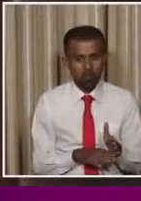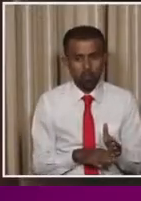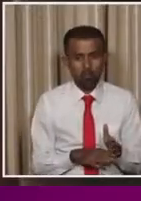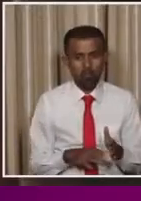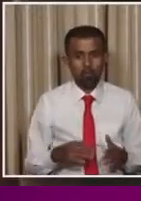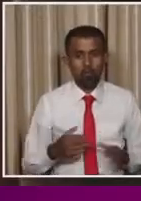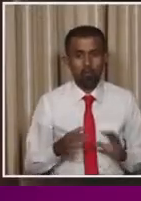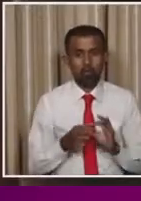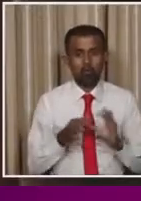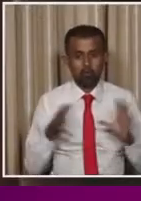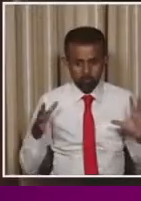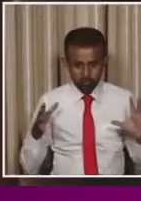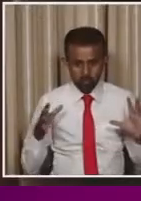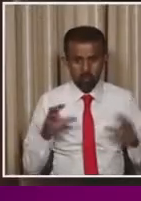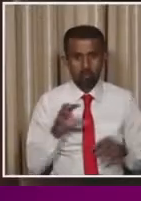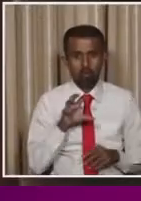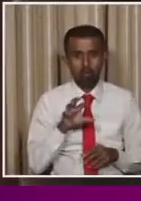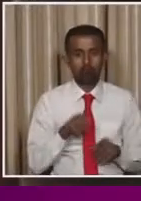வேண்டும்